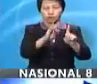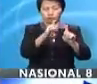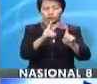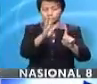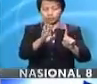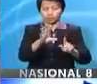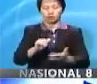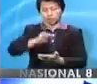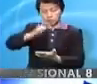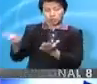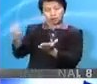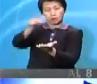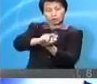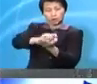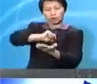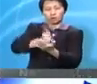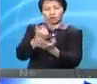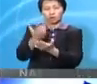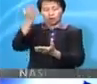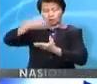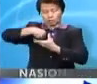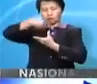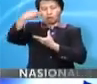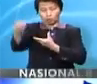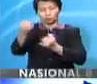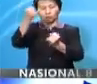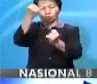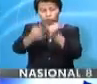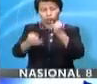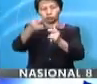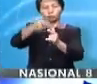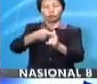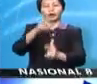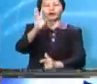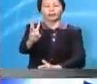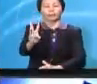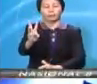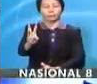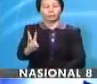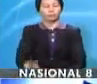dan laporan audit berkenaan akan dikeluarkan penghujung Jun ini.